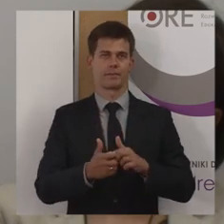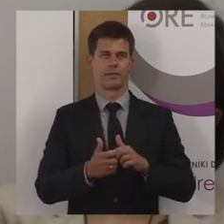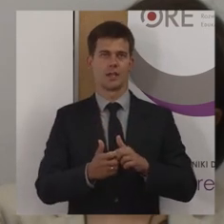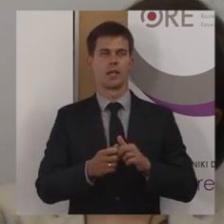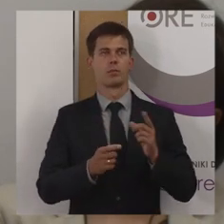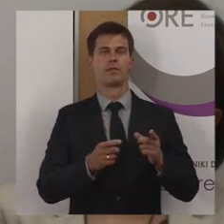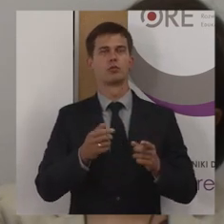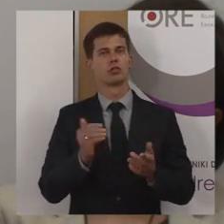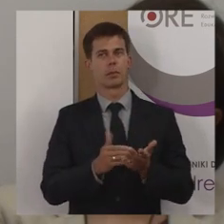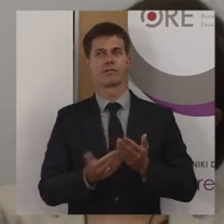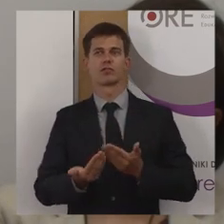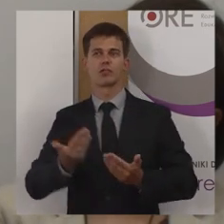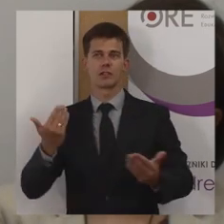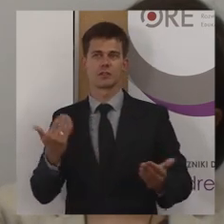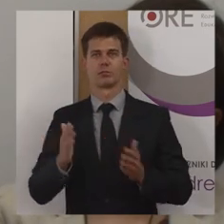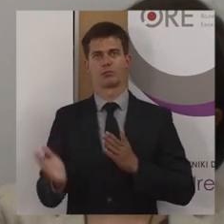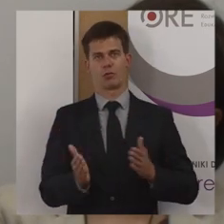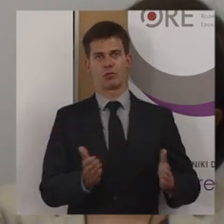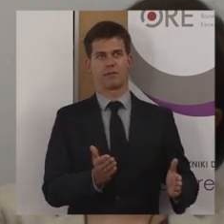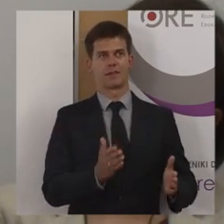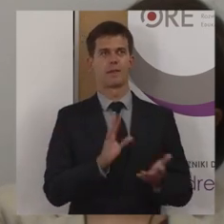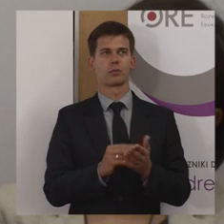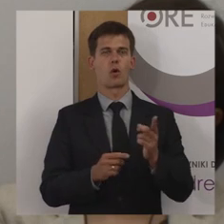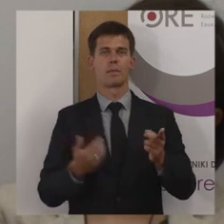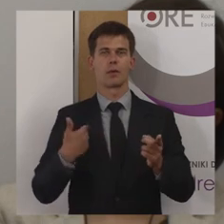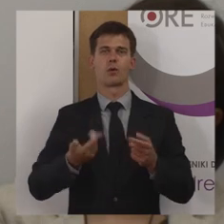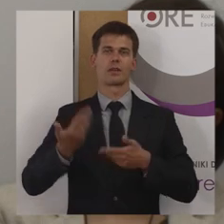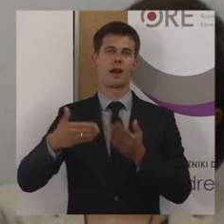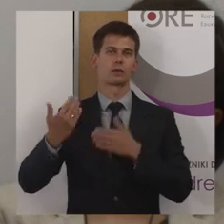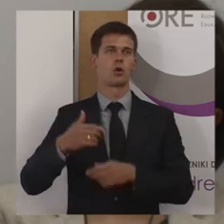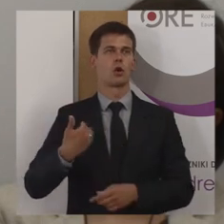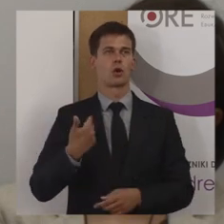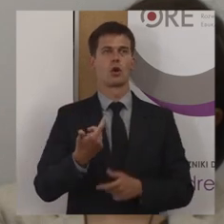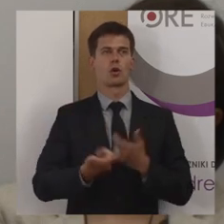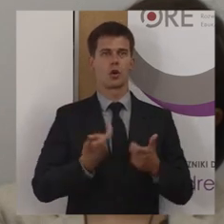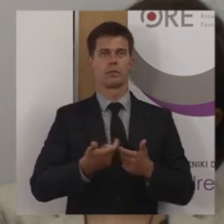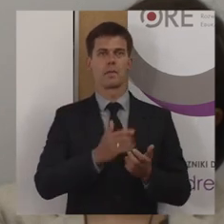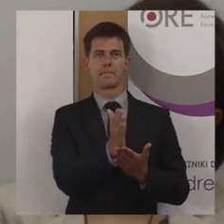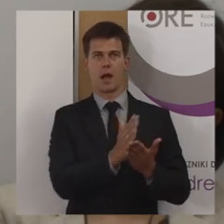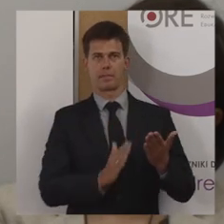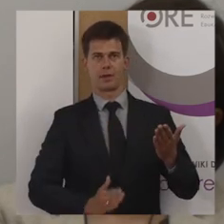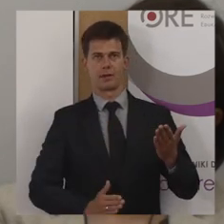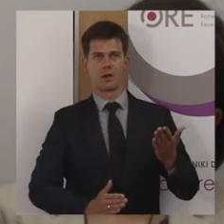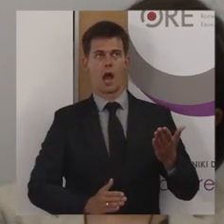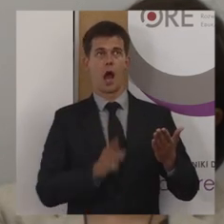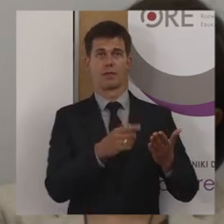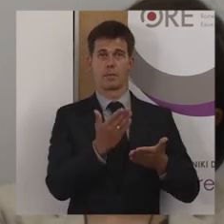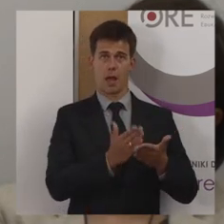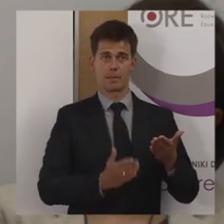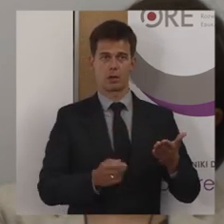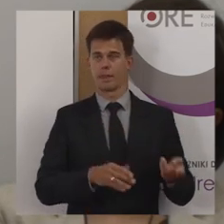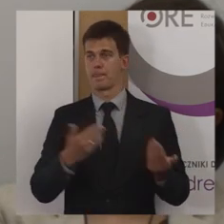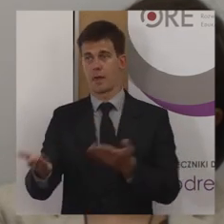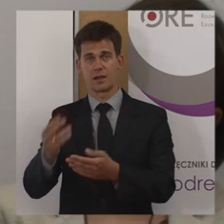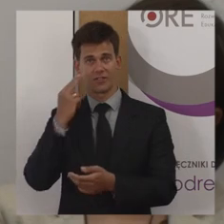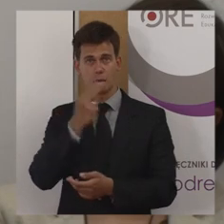wymaga przygotowań. Byśmy robili mapę dla Nepalu, dla Nepalczyków dorosłych, którzy kompletnie nie wiedzieli, co to jest, bo i tego nikt nie uczył. I